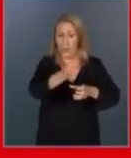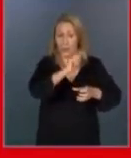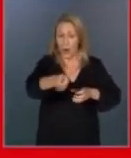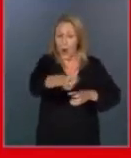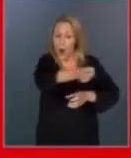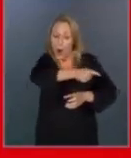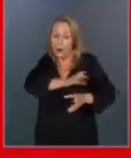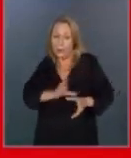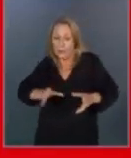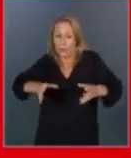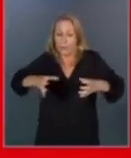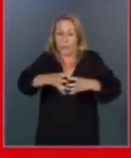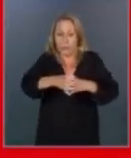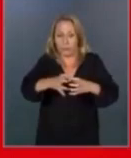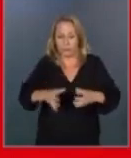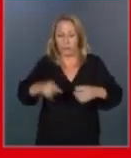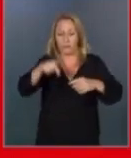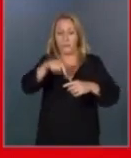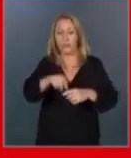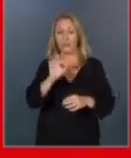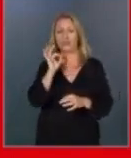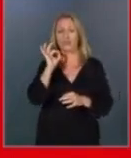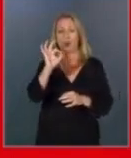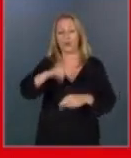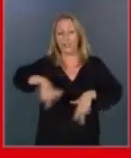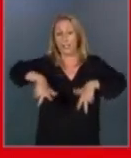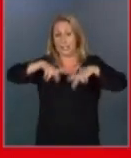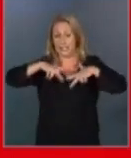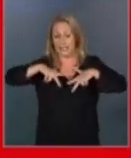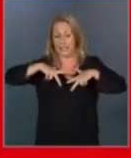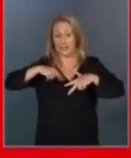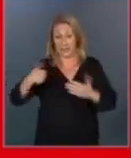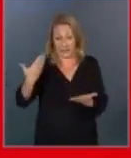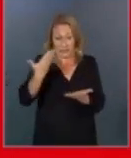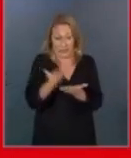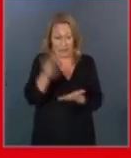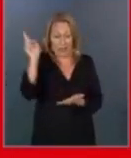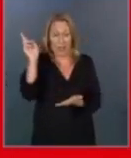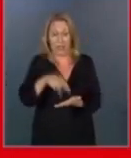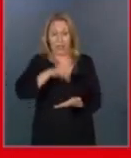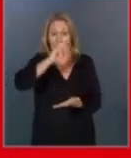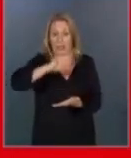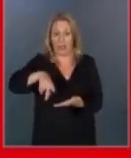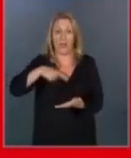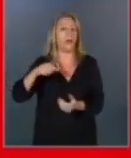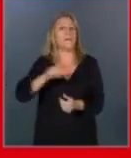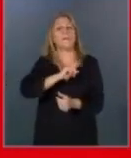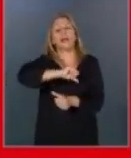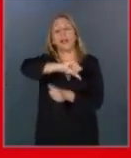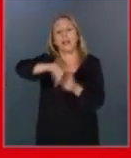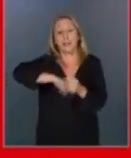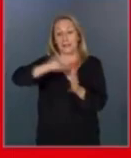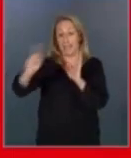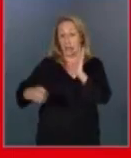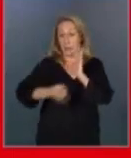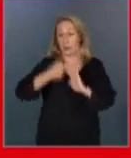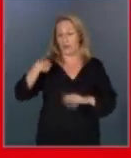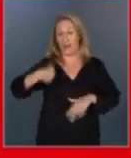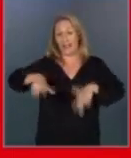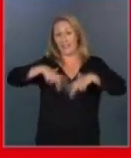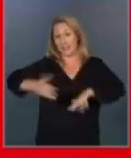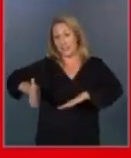και πολιτικού μετόπου για να πάρει πίσω η κυβέρνηση αυτές τις σχεδιαζόμενες αλλαγές. Δεν θα είναι η πρώτη φορά που μια συντηρητική